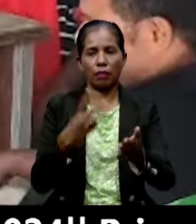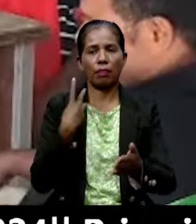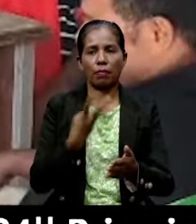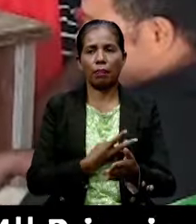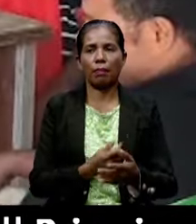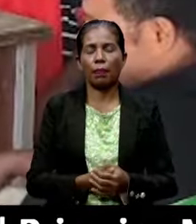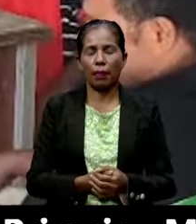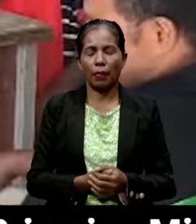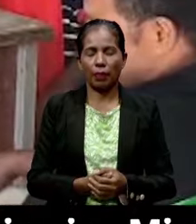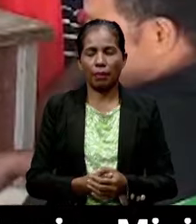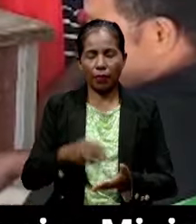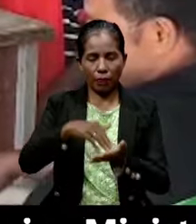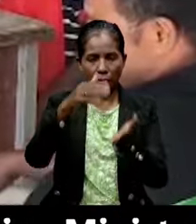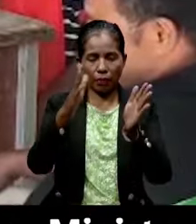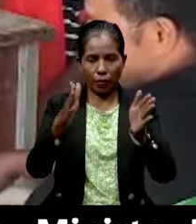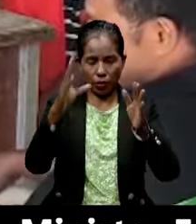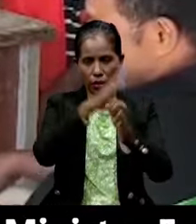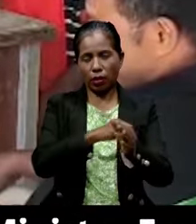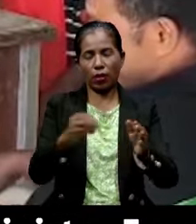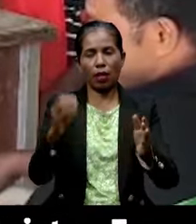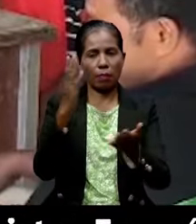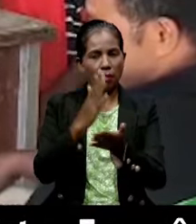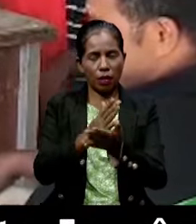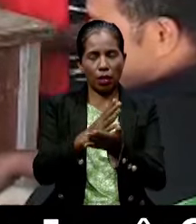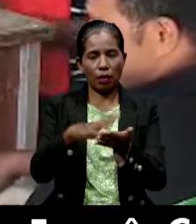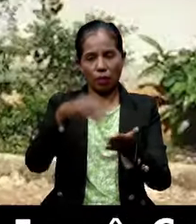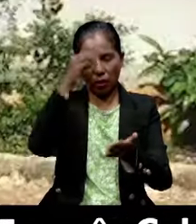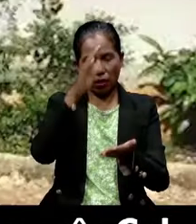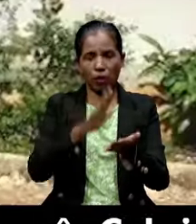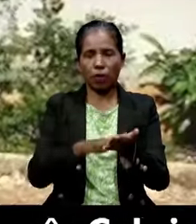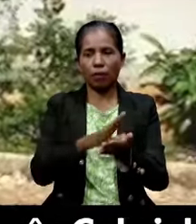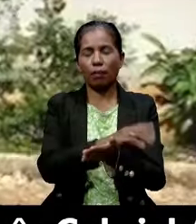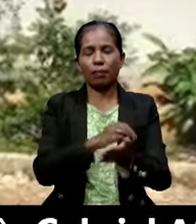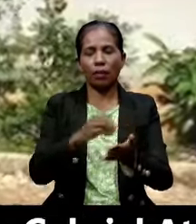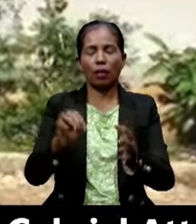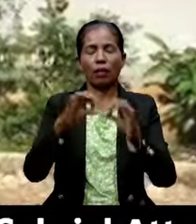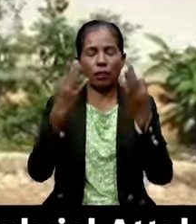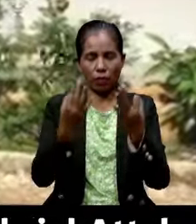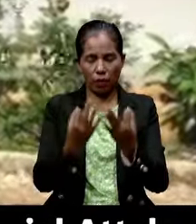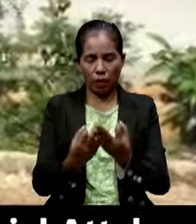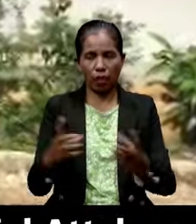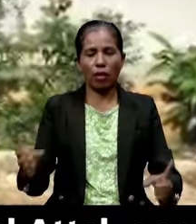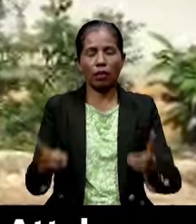kontinu suspende atividade ensino aprendizagem, bankira encarregado edukasaun no familia nebe halo agresaun